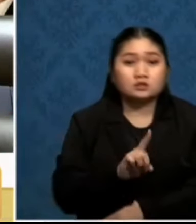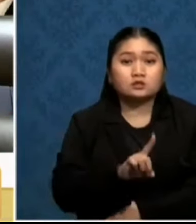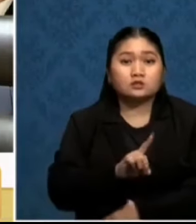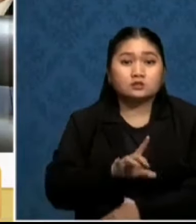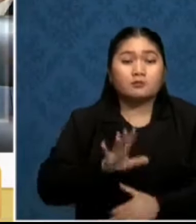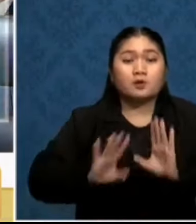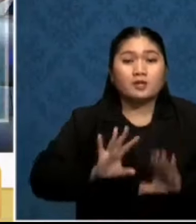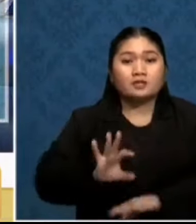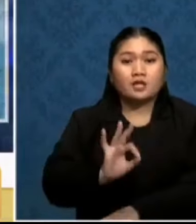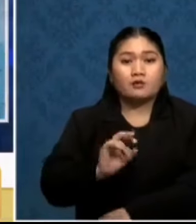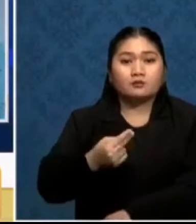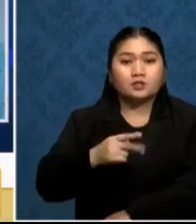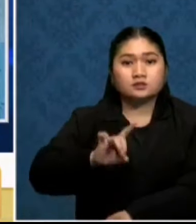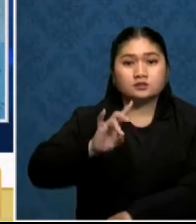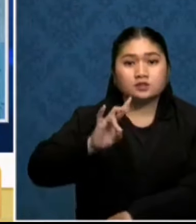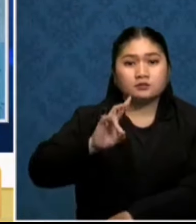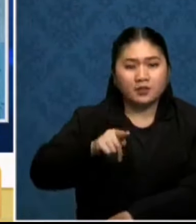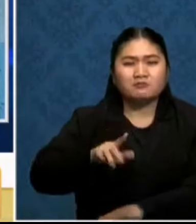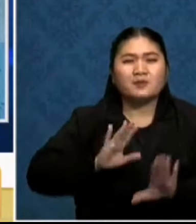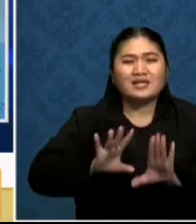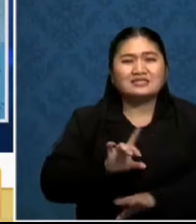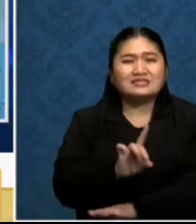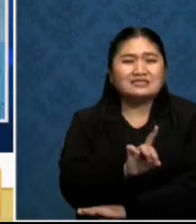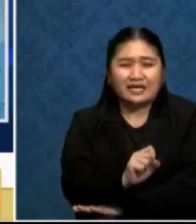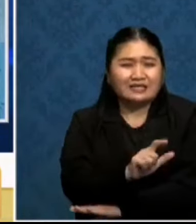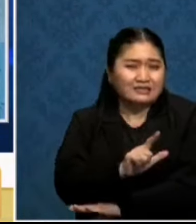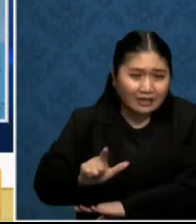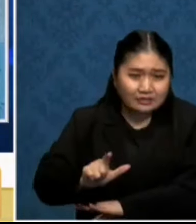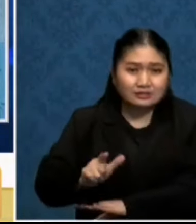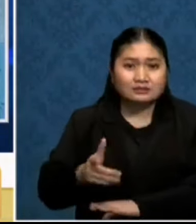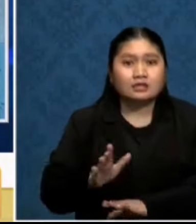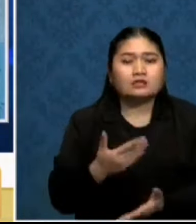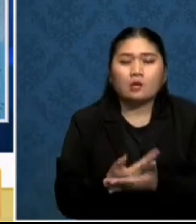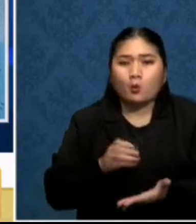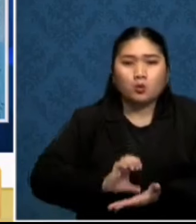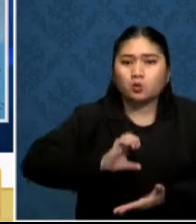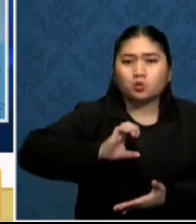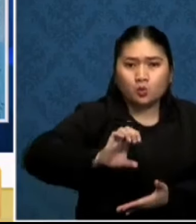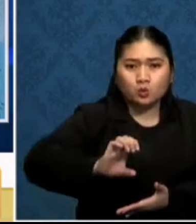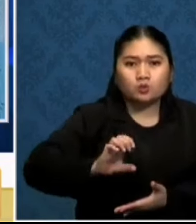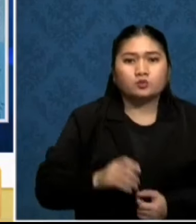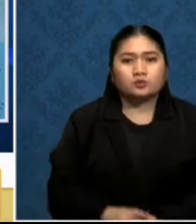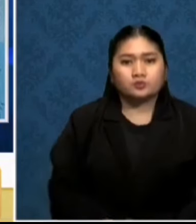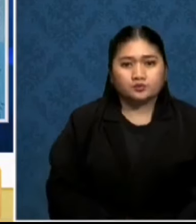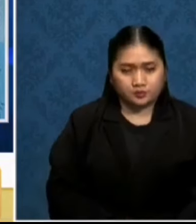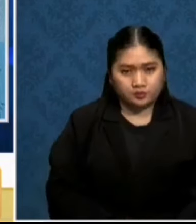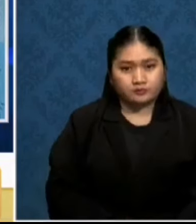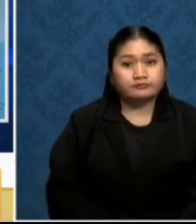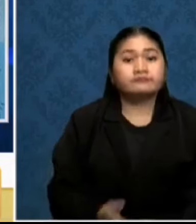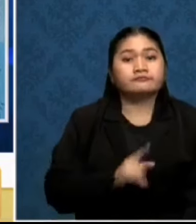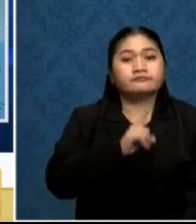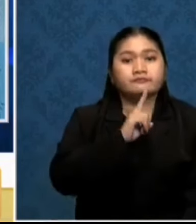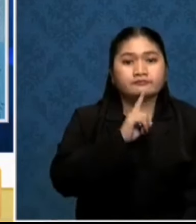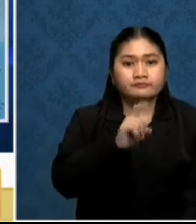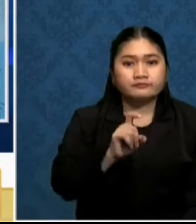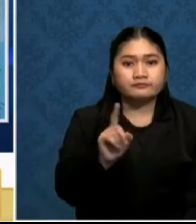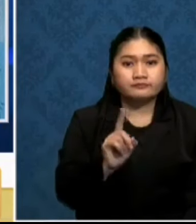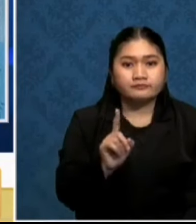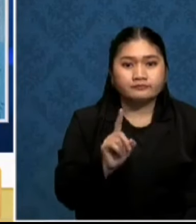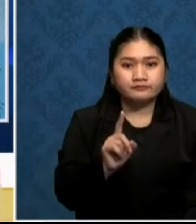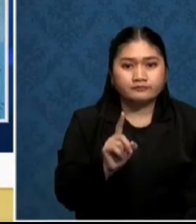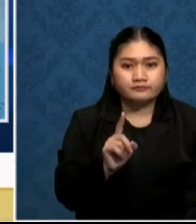976 600ล้านคือแสนล้านไอ้นี่เป็นเงินลงทุนรายจ่ายลงทุนคำถาม